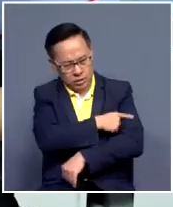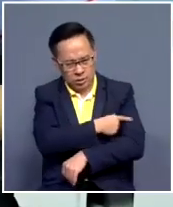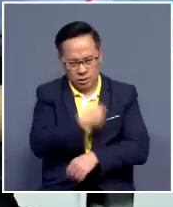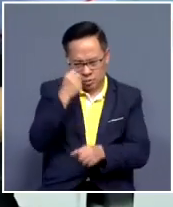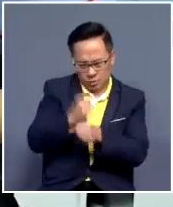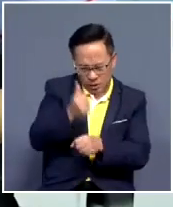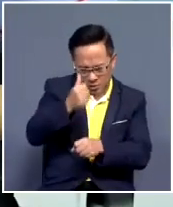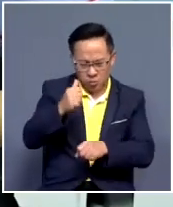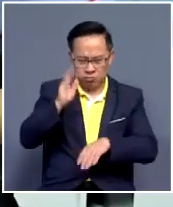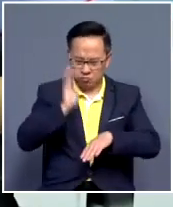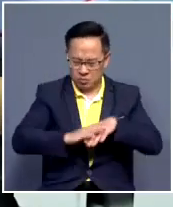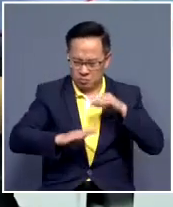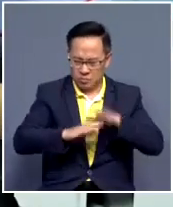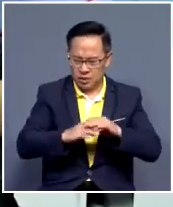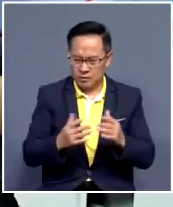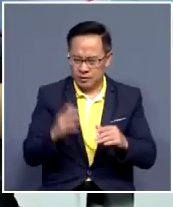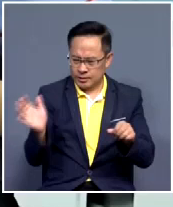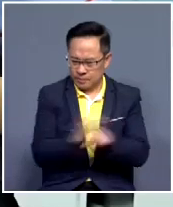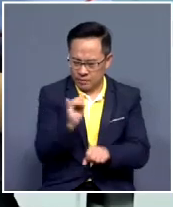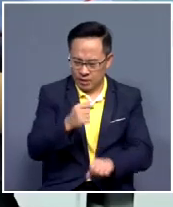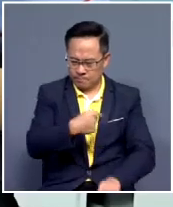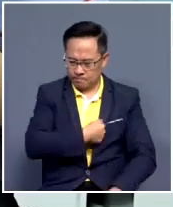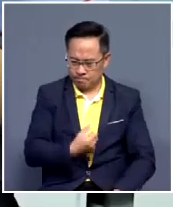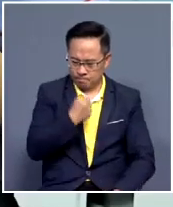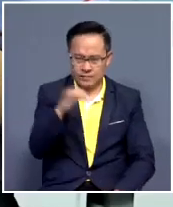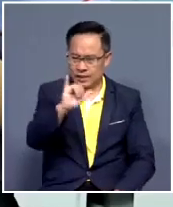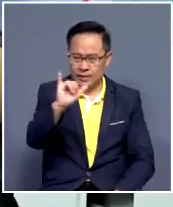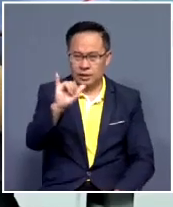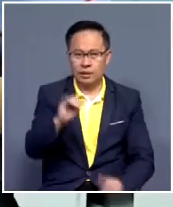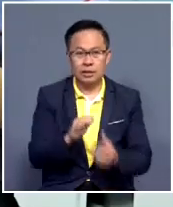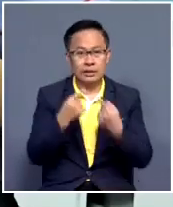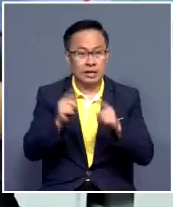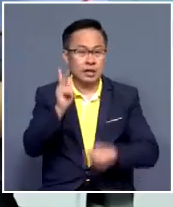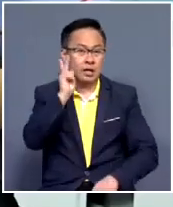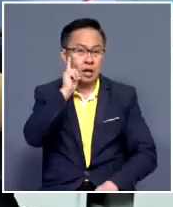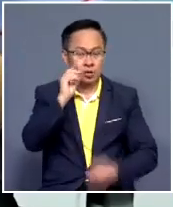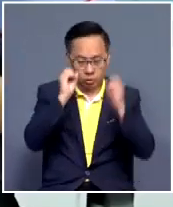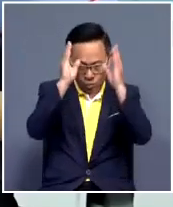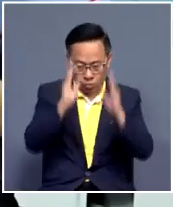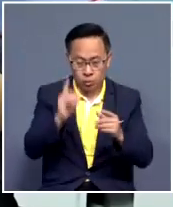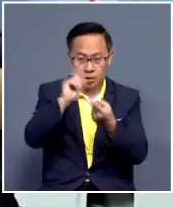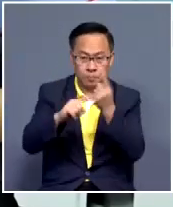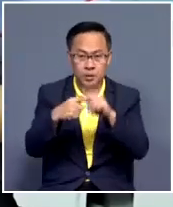ม่พร้อมยังไม่มีความมั่นใจค่ะแล้วก็จากนั้นเนี่ยก็เหมือนได้ข่าวประชาสัมพันธ์จากอาจารย์แล้วก็เ